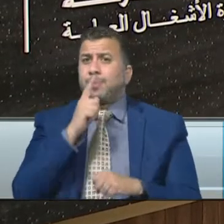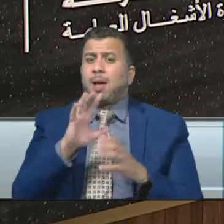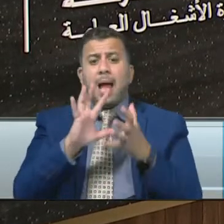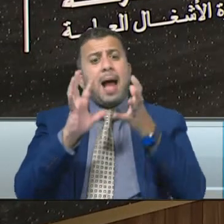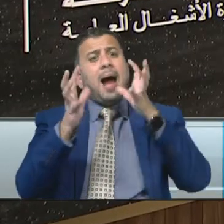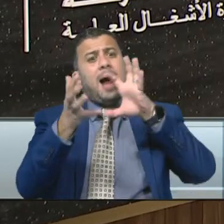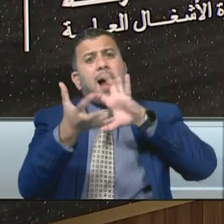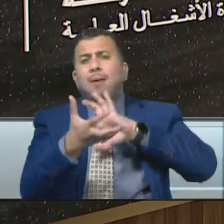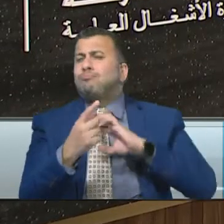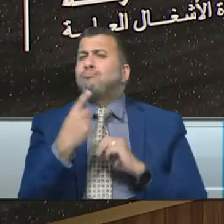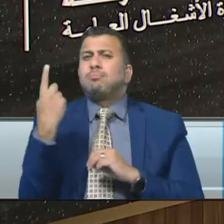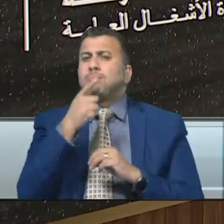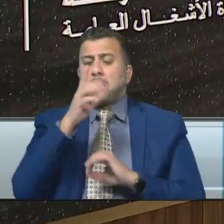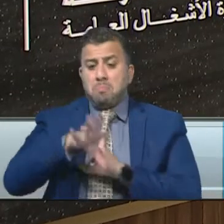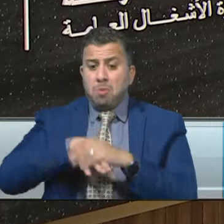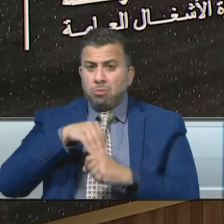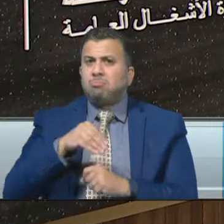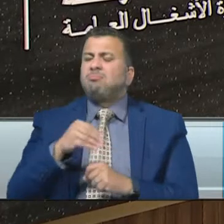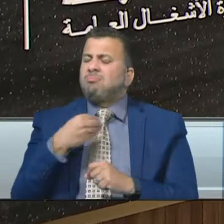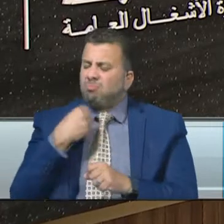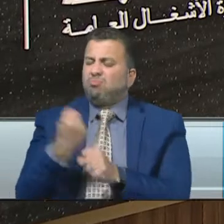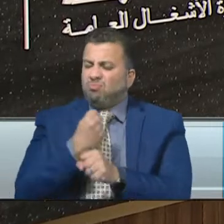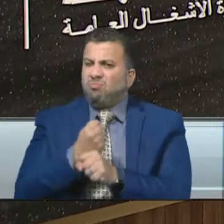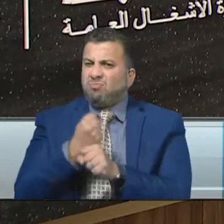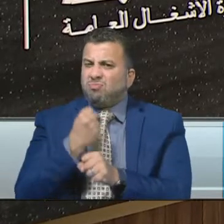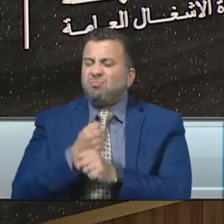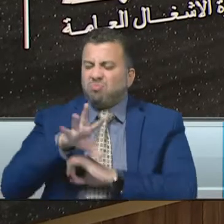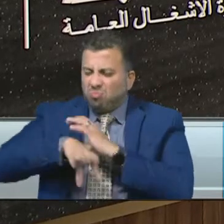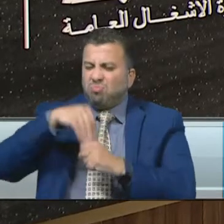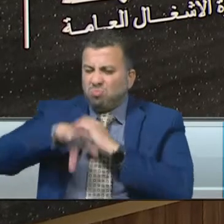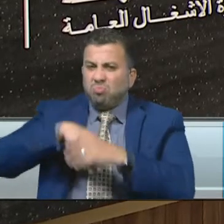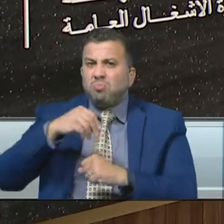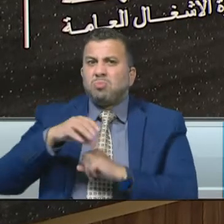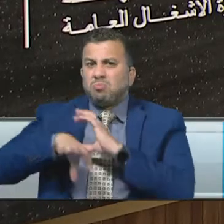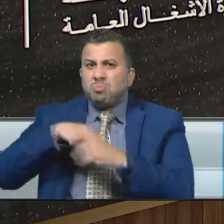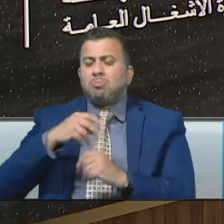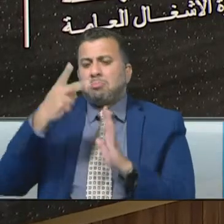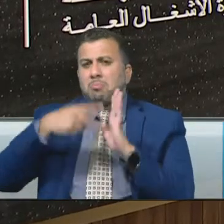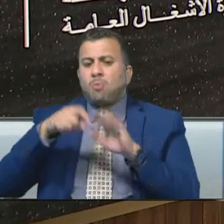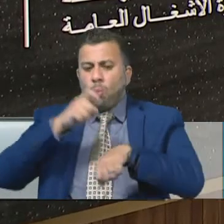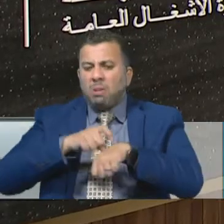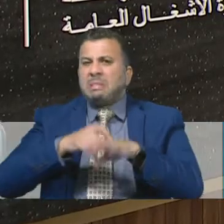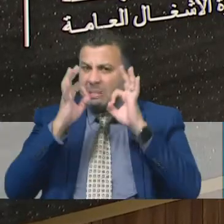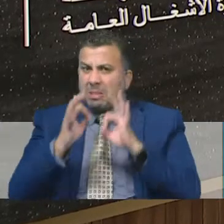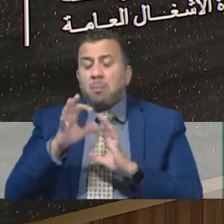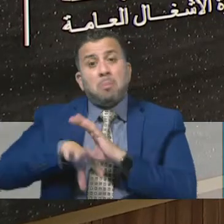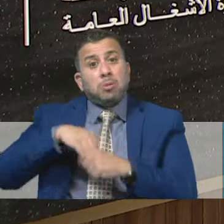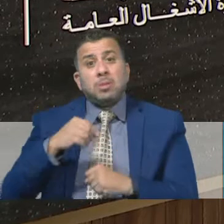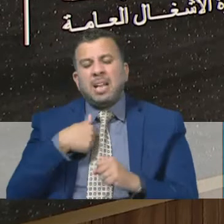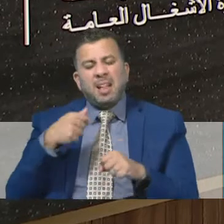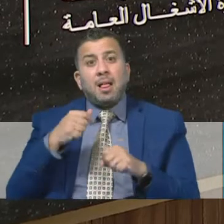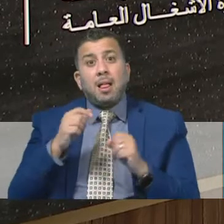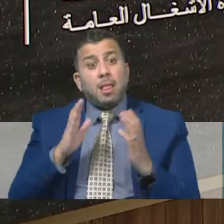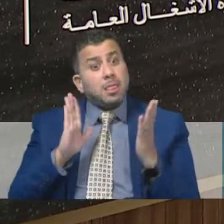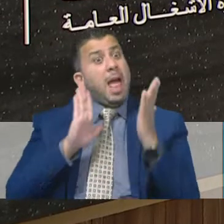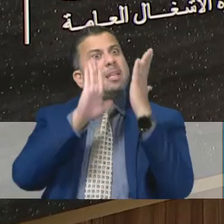العالم كله، هو تنفيذ المشاريع والانتهاء منها بحسب البرامج الزمنية المعتمدة لها. كان هذا أكبر تحدي بالنسبة لنا